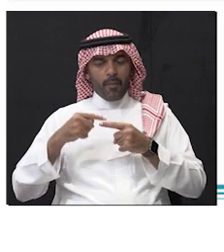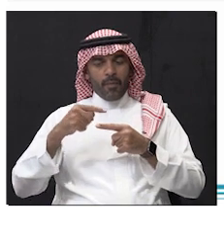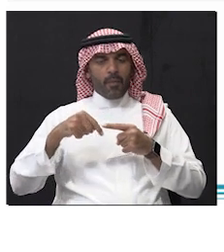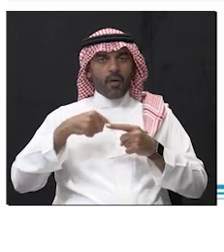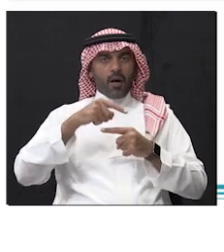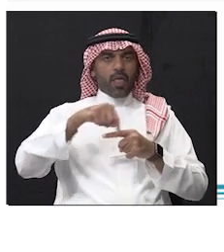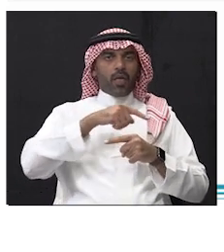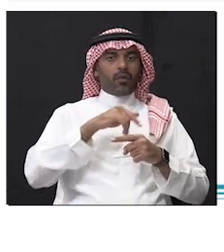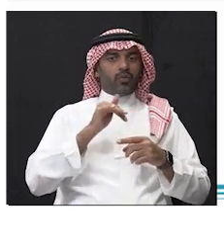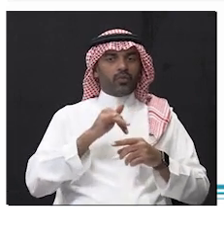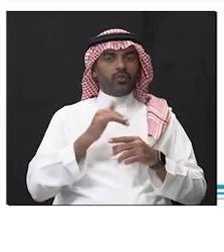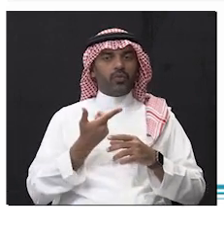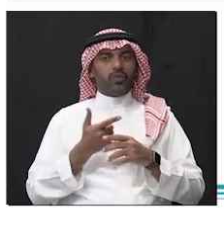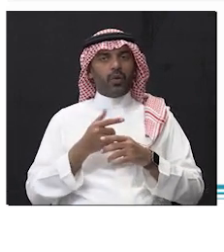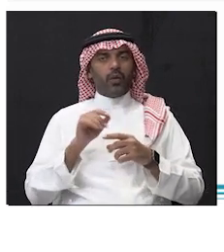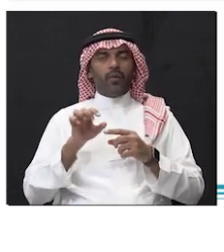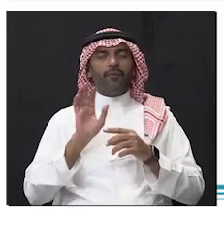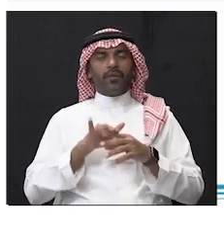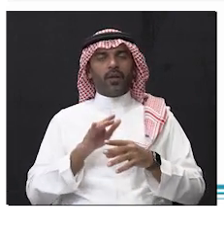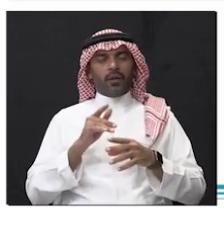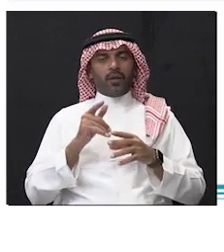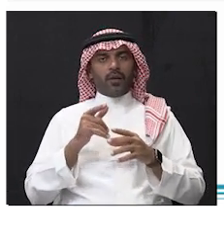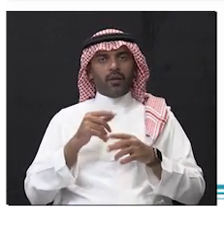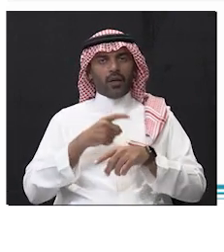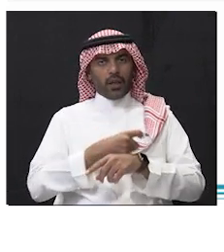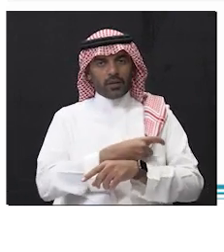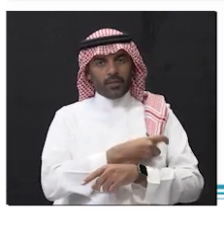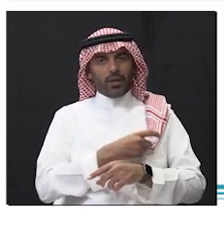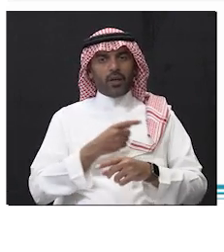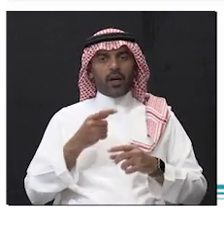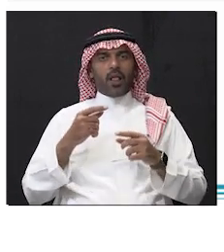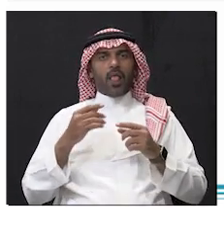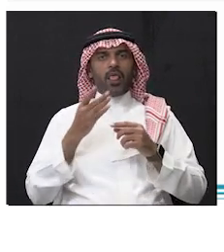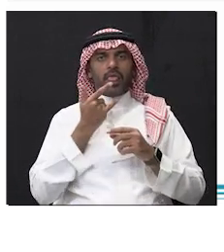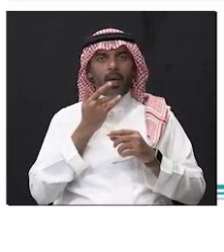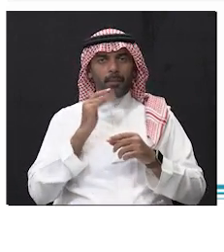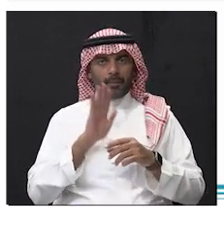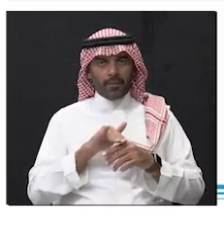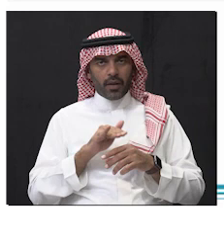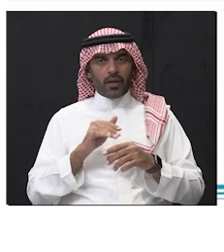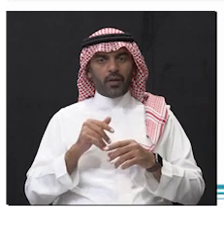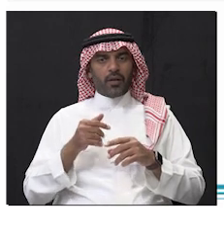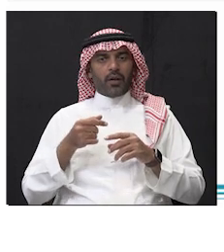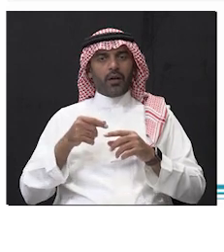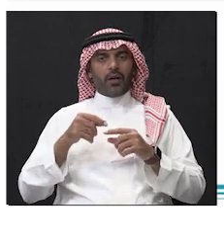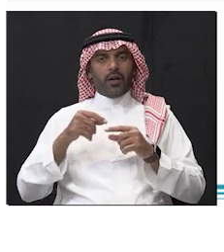من الجهاز الهضمي. أحسنتم. الجهاز الدوري،